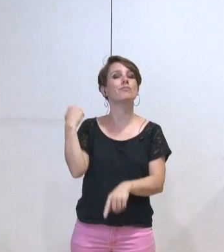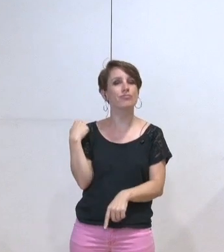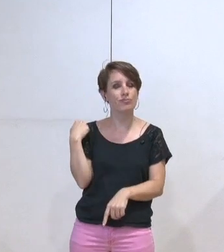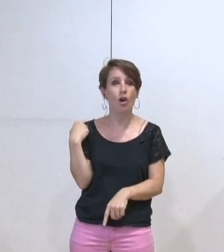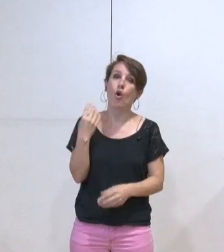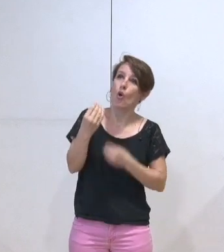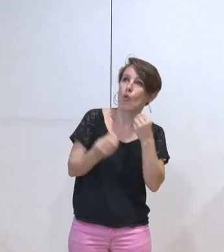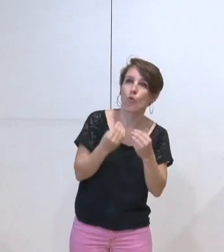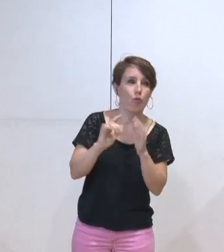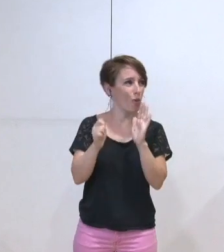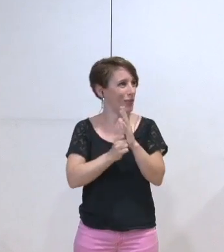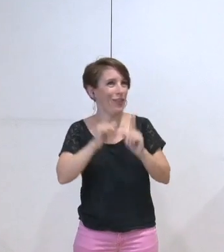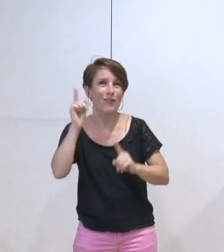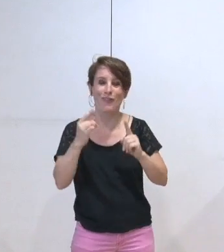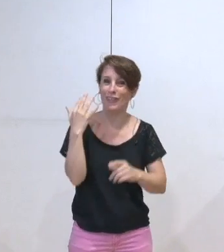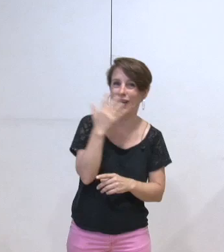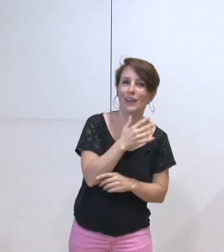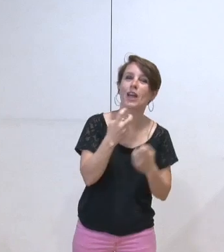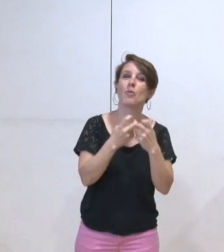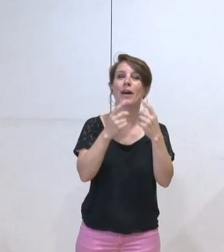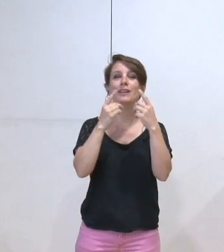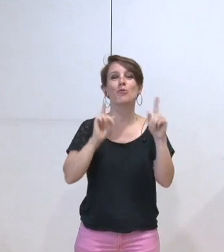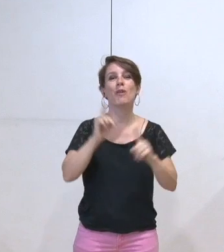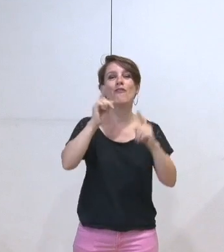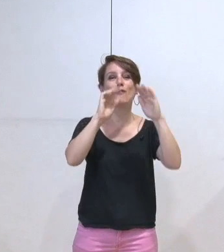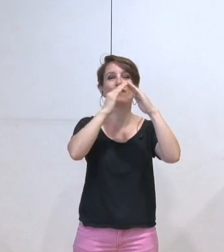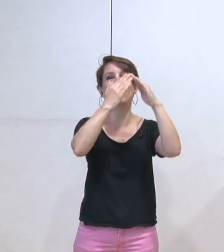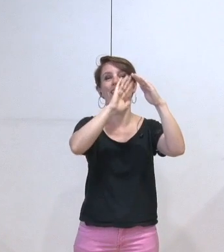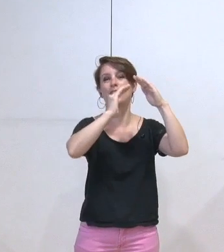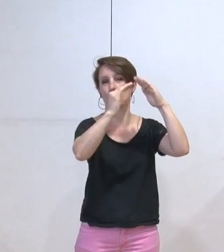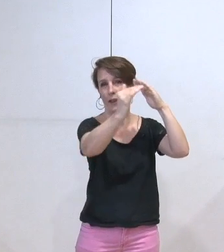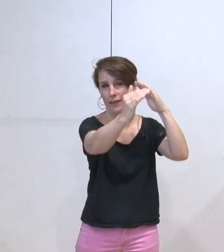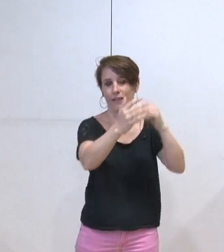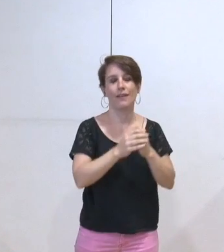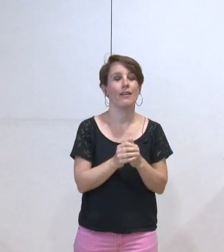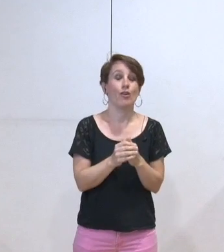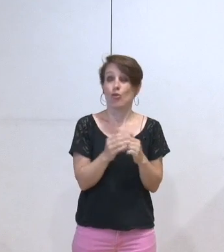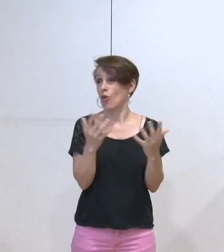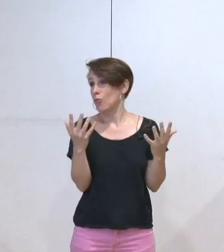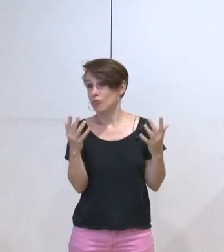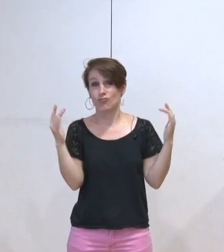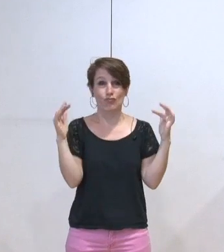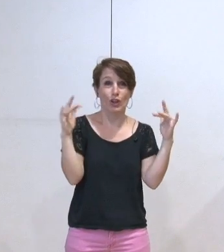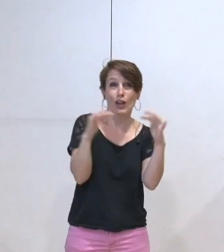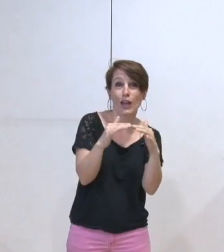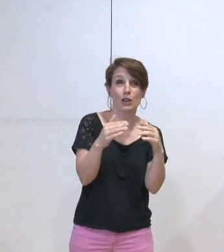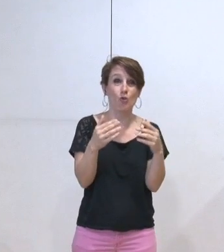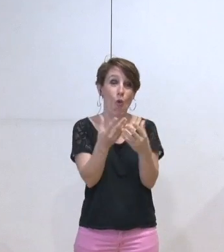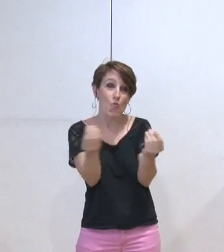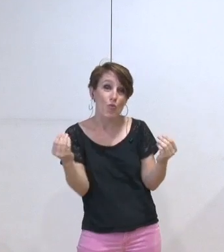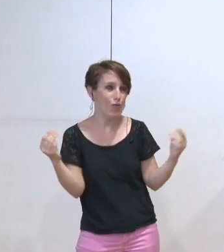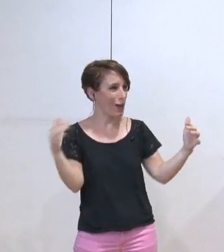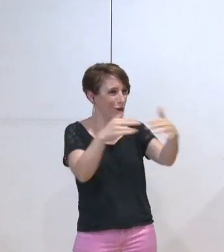fête des tuiles c'est célébrer des valeurs communes les réunions populaires dans toute leur diversité sont inséparables de la